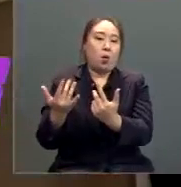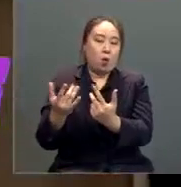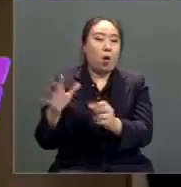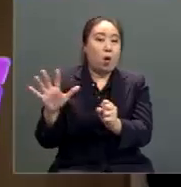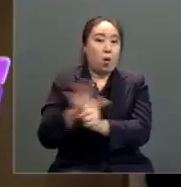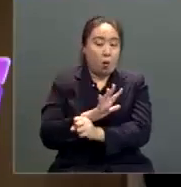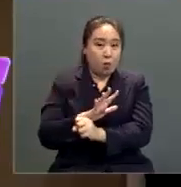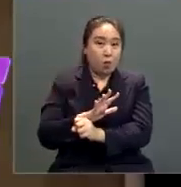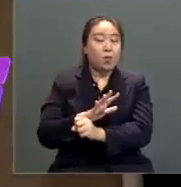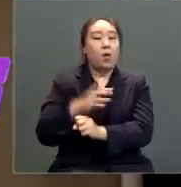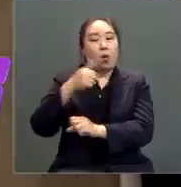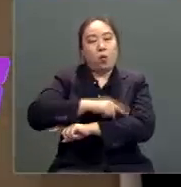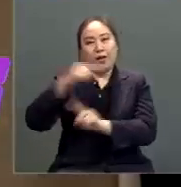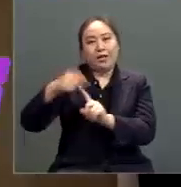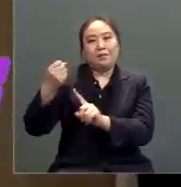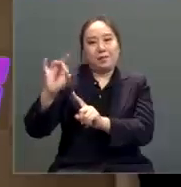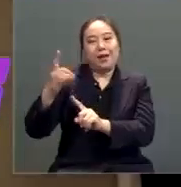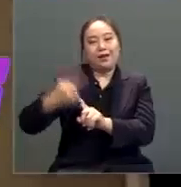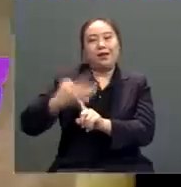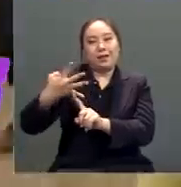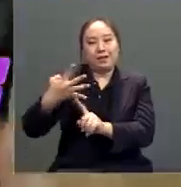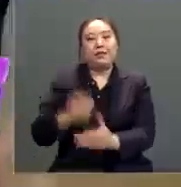ทุกคนเช่นเดียวกันผลการตรวจในออกมาว่าทุกคนไม่พบเชื้อครับแล้วก็จะครบกำหนดการกับตัวในวันที่18เมษายนทางนี้กรุงเทพมหานครได้เตรียมจัดหาสถานที่สำหรับการกับตัวผู้ที่มีความเสี่ยงเพิ่มเติมอย่างเช่นผู้ที่อาศัยอยู่ในภายในบ้านหลังเดียวกับผู้ที่ติดเชื้อหรือว่าเคยติดเชื้อซึ่งในอนาคตก็อาจทยอยมาจากตัวเพิ่มเติมนะครับและนั้นขอให้พี่น้องประชาชนมั่นใจว่ากรุงเทพฯนั้นได้จัดเตรียมสถานที่ที่เหมาะสมและเพียงพอต่อจำนวนผู้ที่มีความเสี่ยงรวมถึงผู้ติดเชื้อด้วยครับ